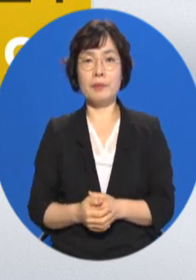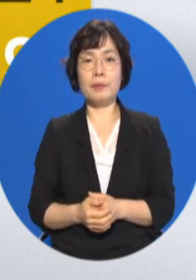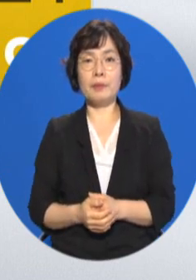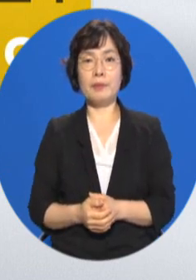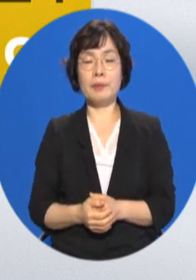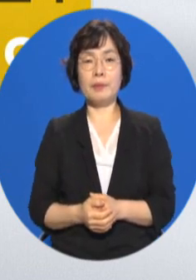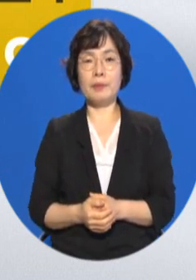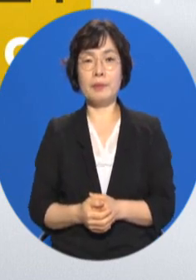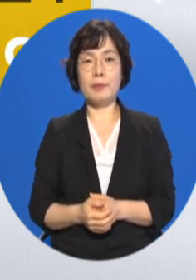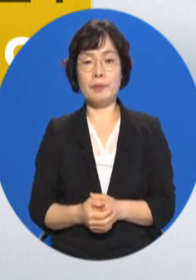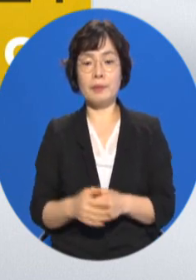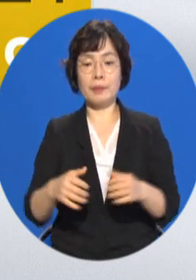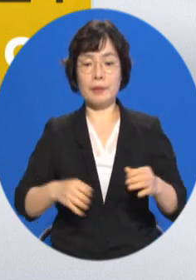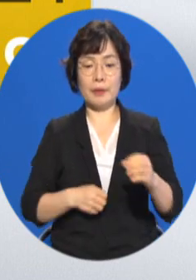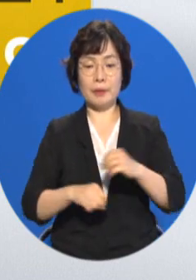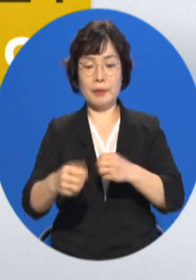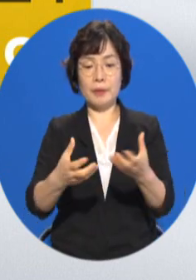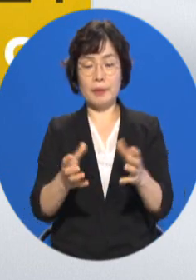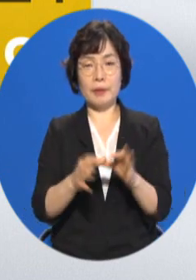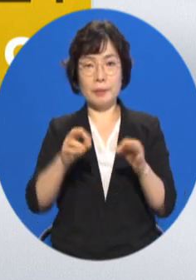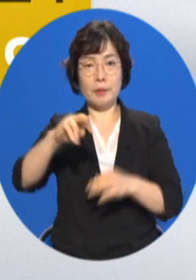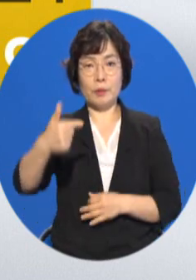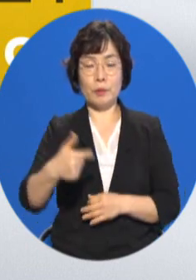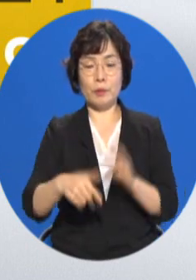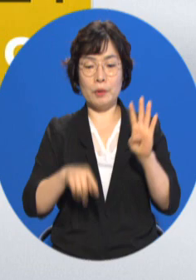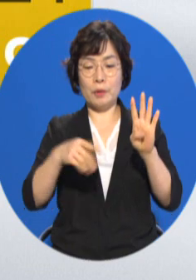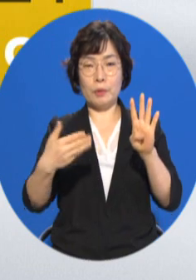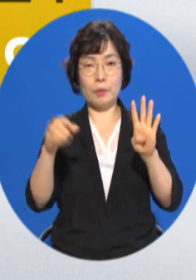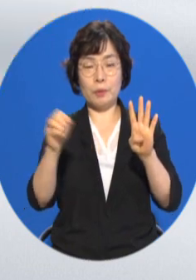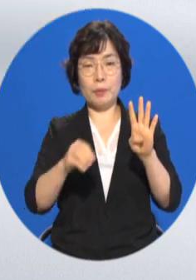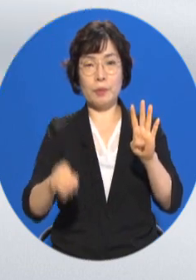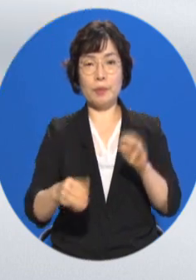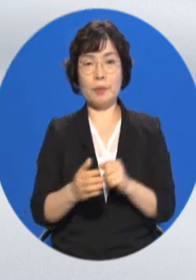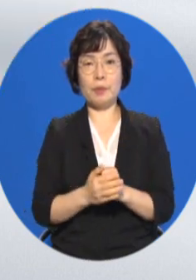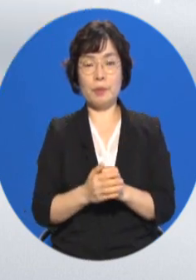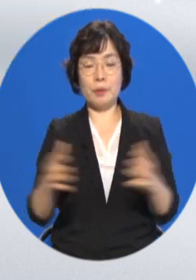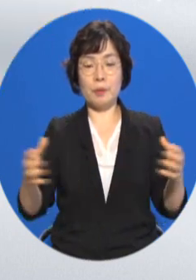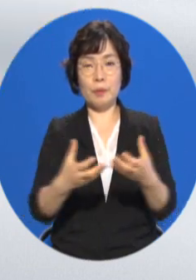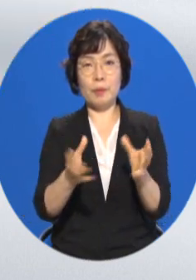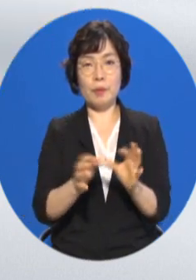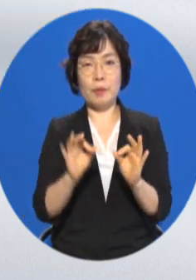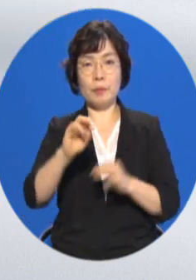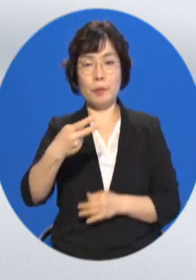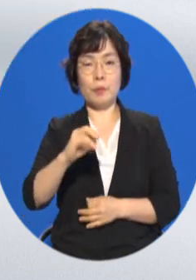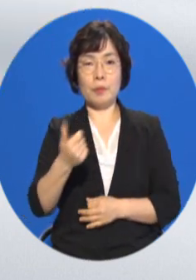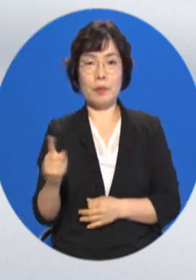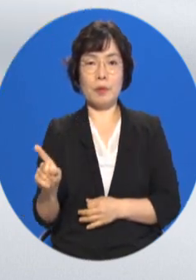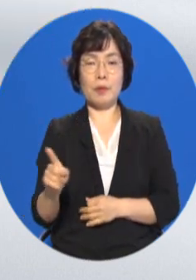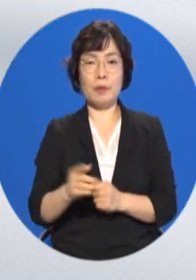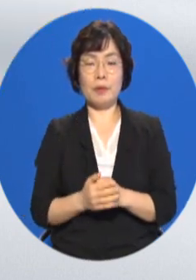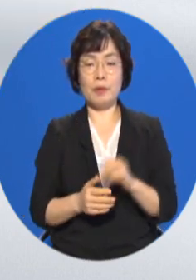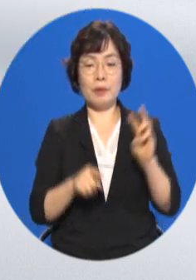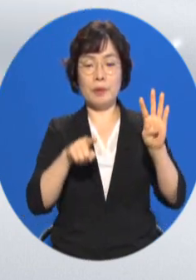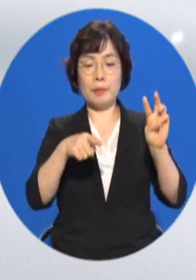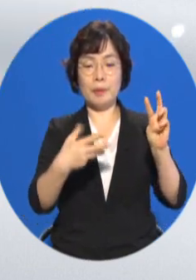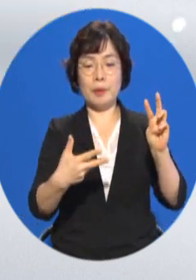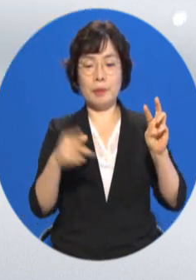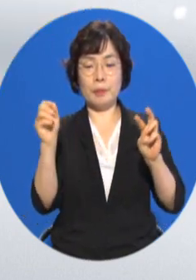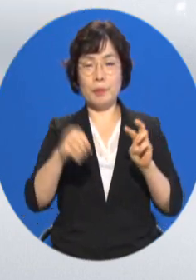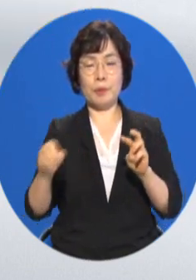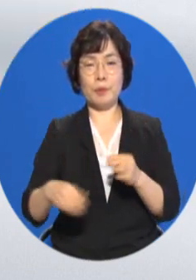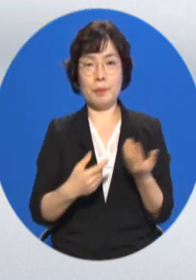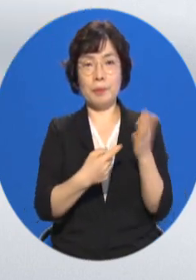안았습니다. 정의당 김진수 후보의 득표율은 4.9%, 미래통합당 임동아 후보의 득표율은